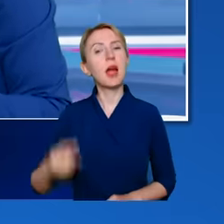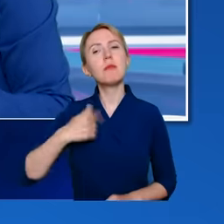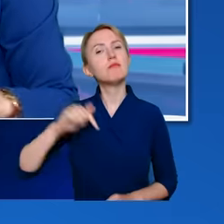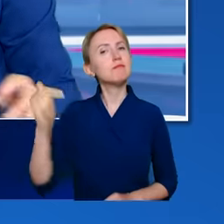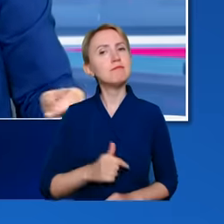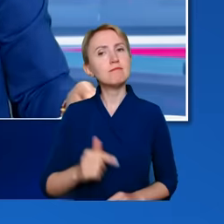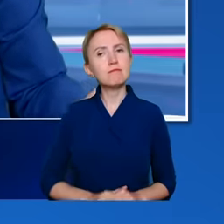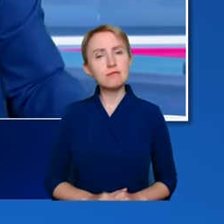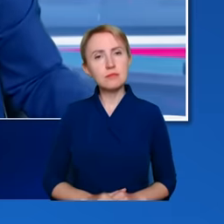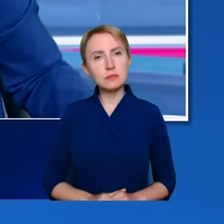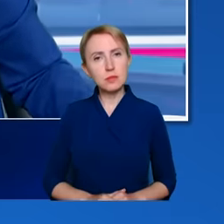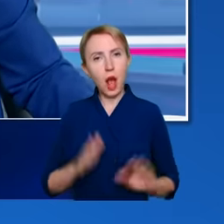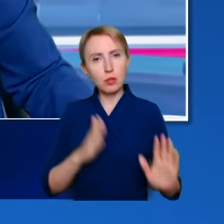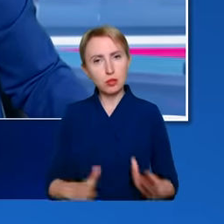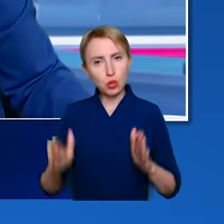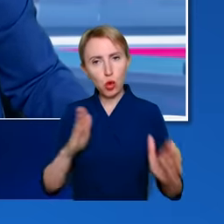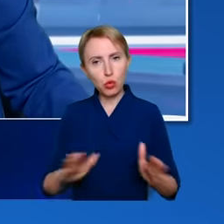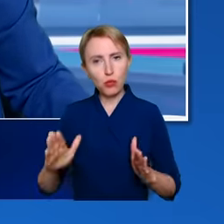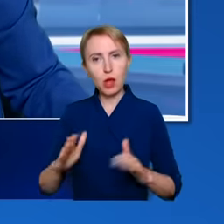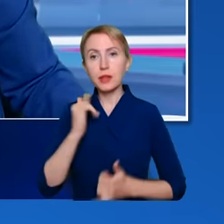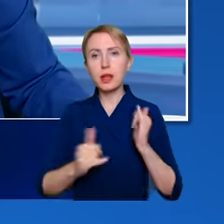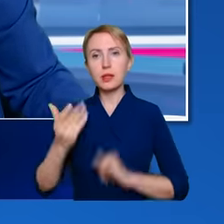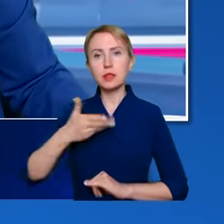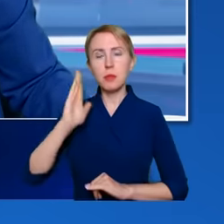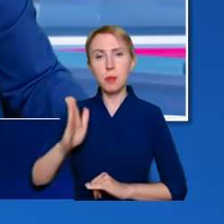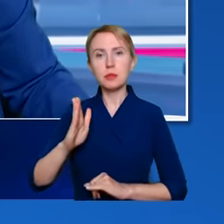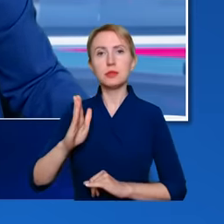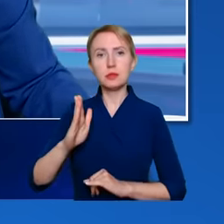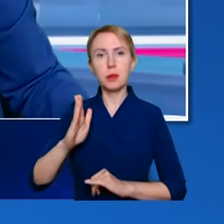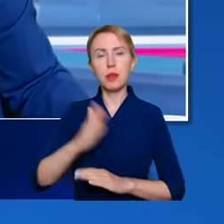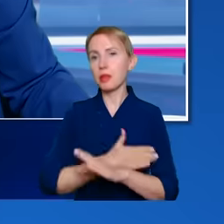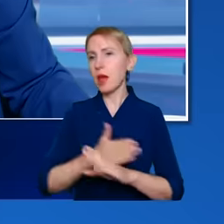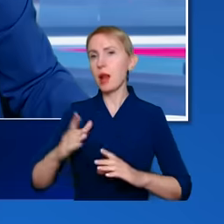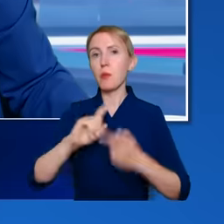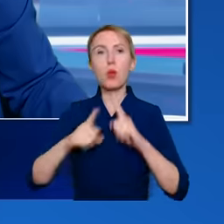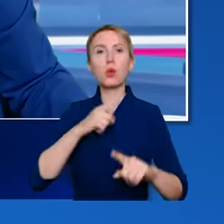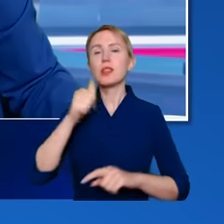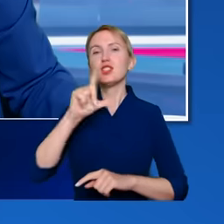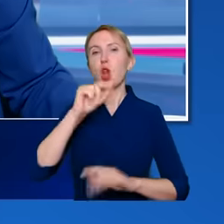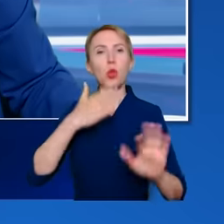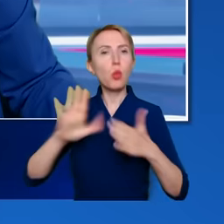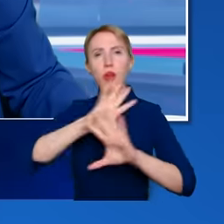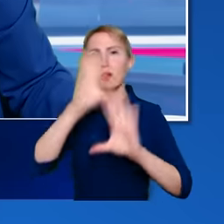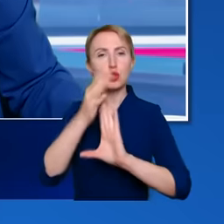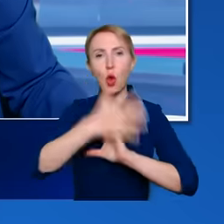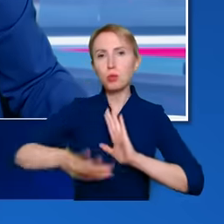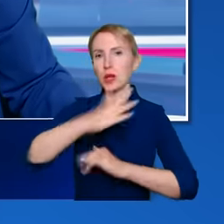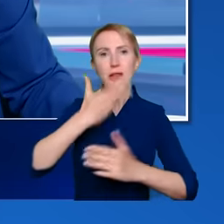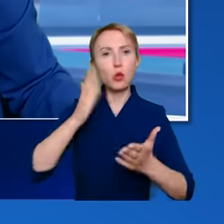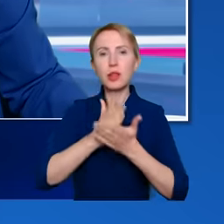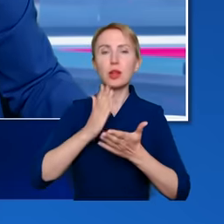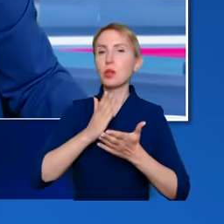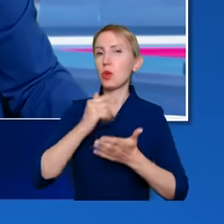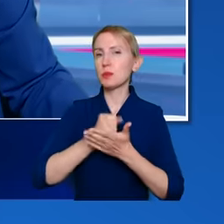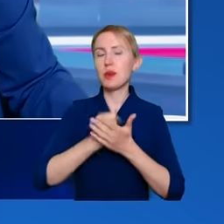się przygotować na to, że jeśli będziemy kontynuować tę szaleńczą politykę Zielonego Ładu we wszystkich obszarach, bo to nie jest kwestia tylko i wyłącznie